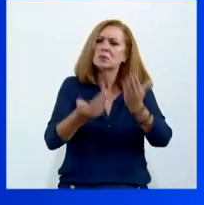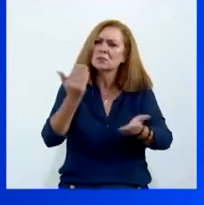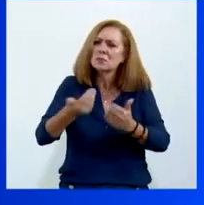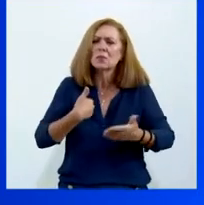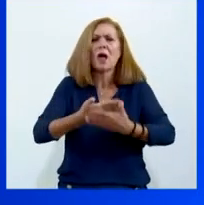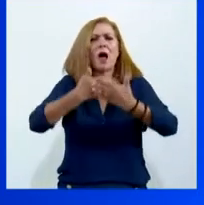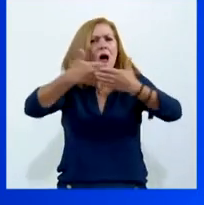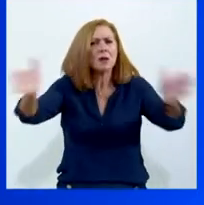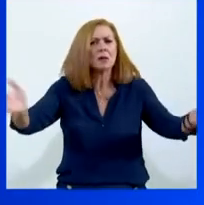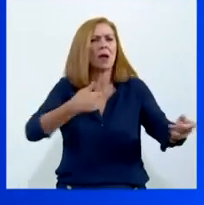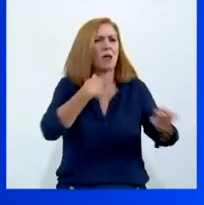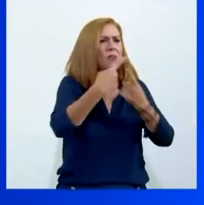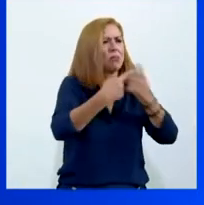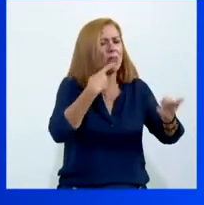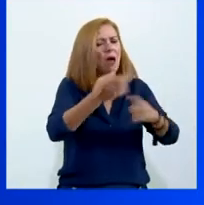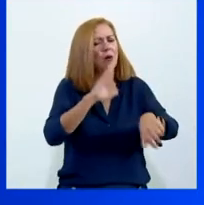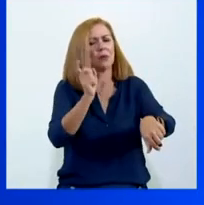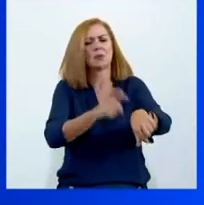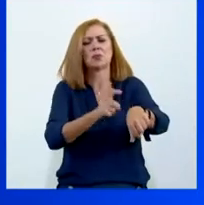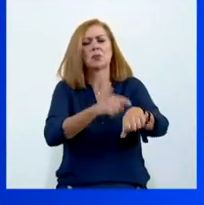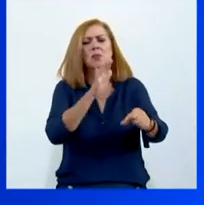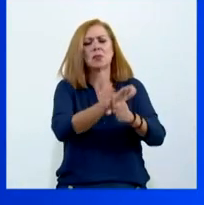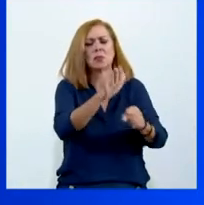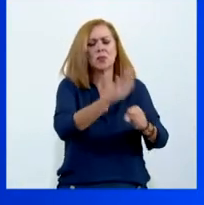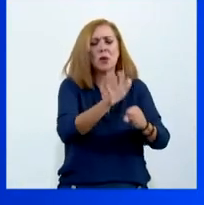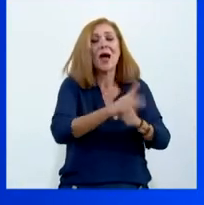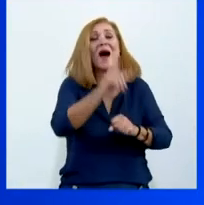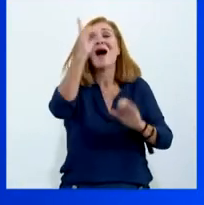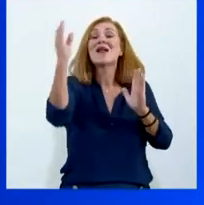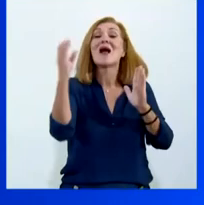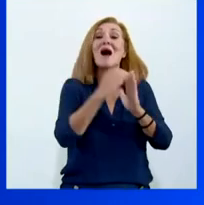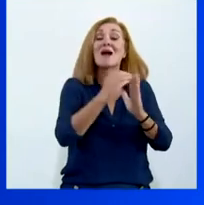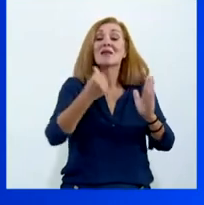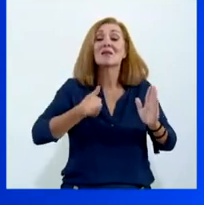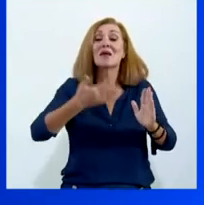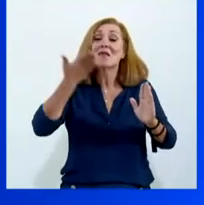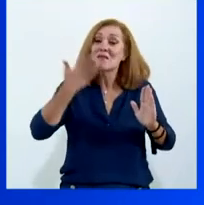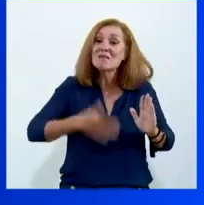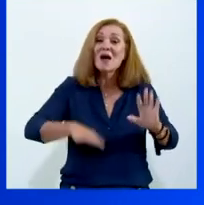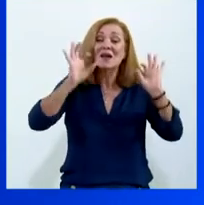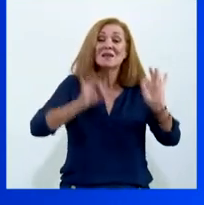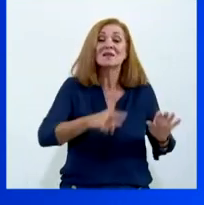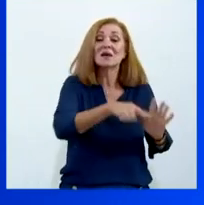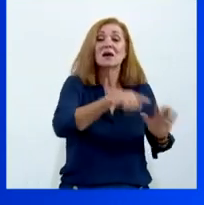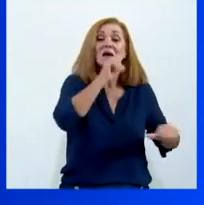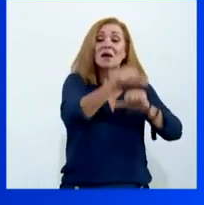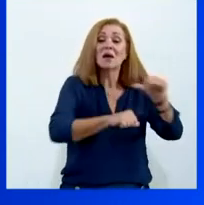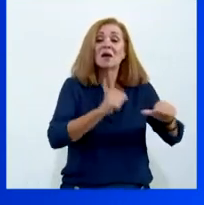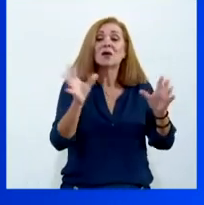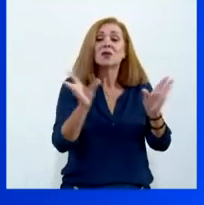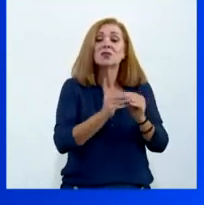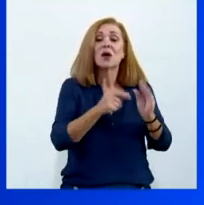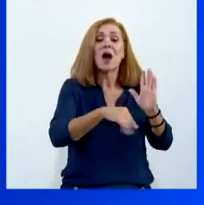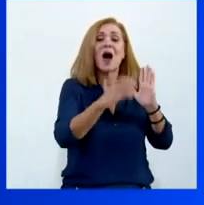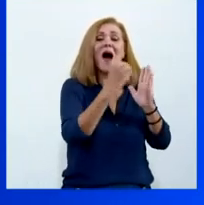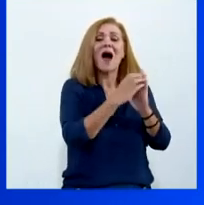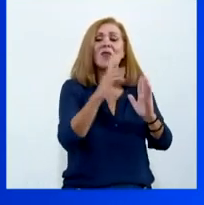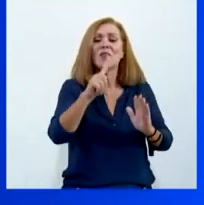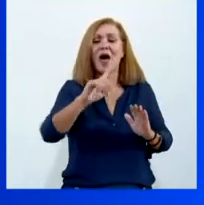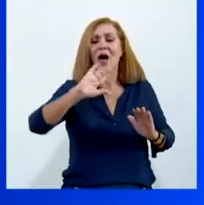σε δημόσιο διάλογο. Να επαναλάβω μόνο ότι το ένα άρθρο το οποίο έχω δεσμευθεί ότι θα επιδιώξω την αναθεώρησή του είναι το άρθρο